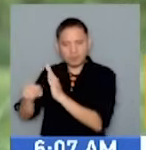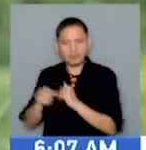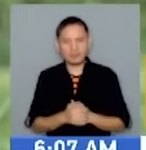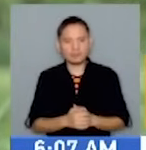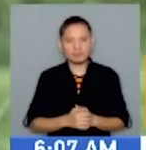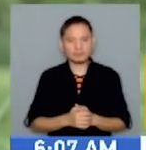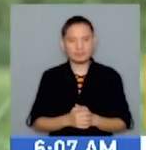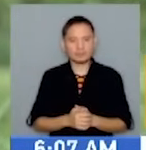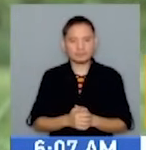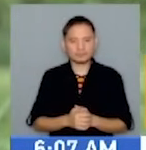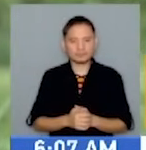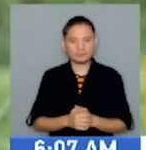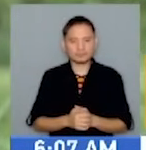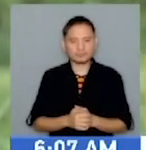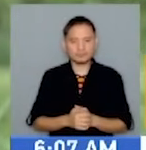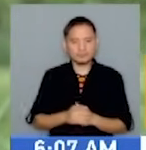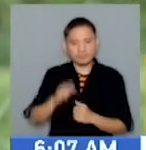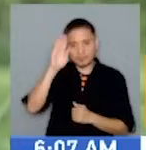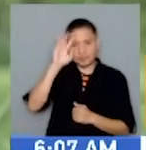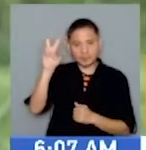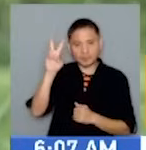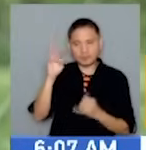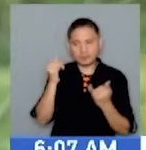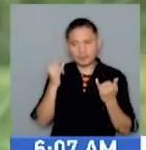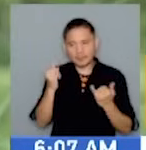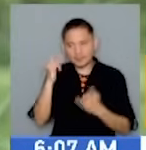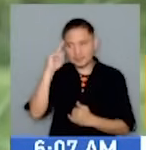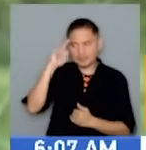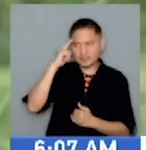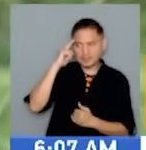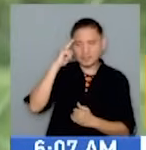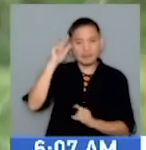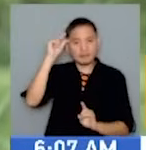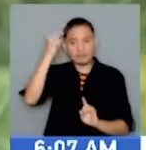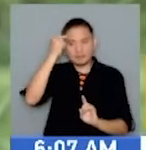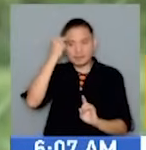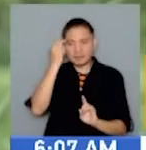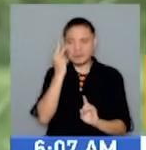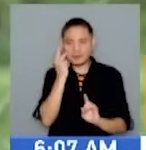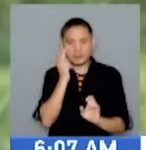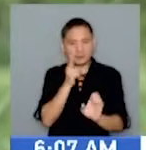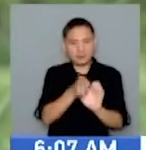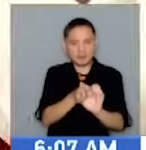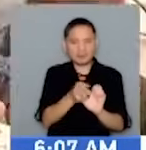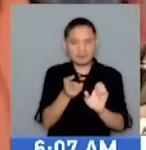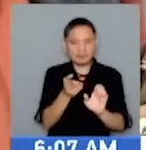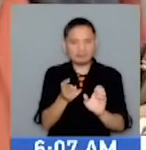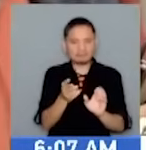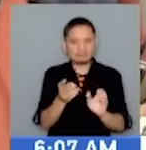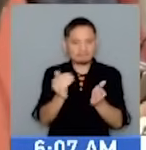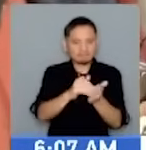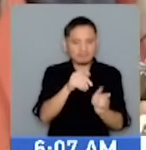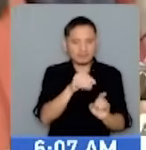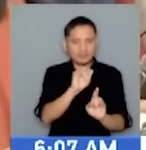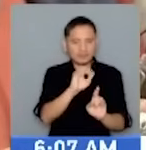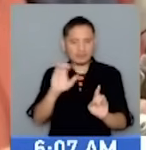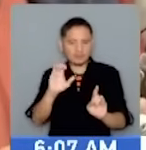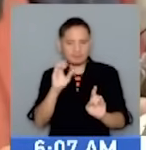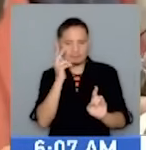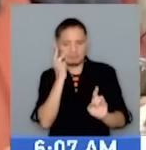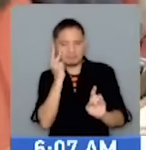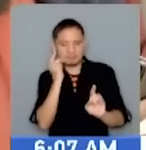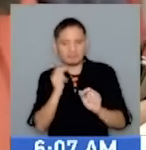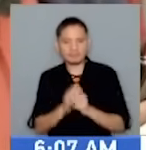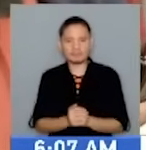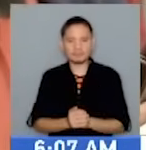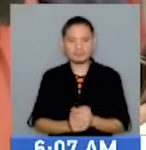ang posibleng pagbabalik muli ng Pilipinas bilang miyembro ng International Criminal Court o ICC. We all should